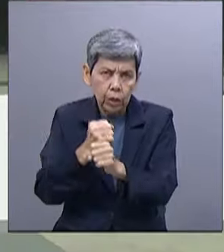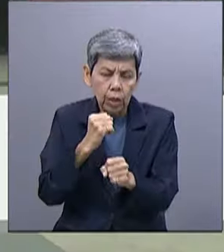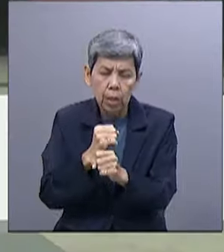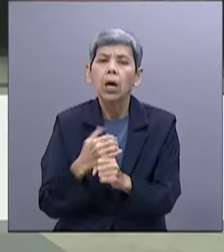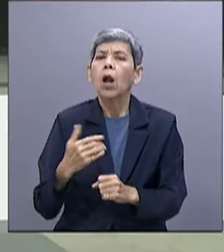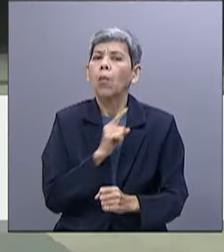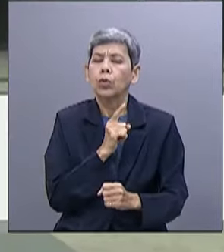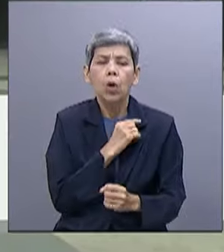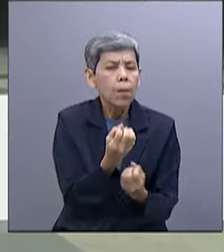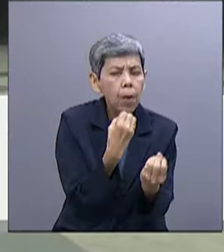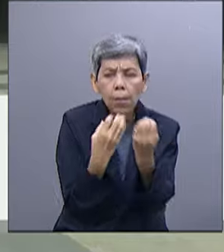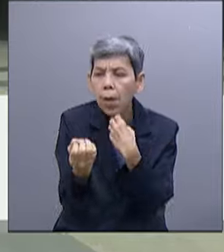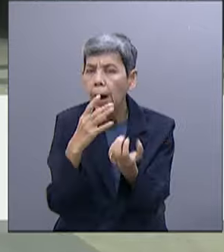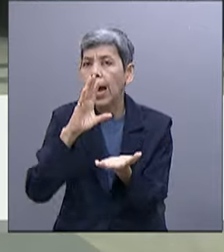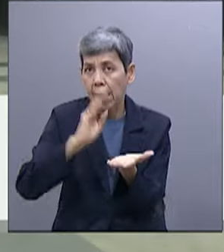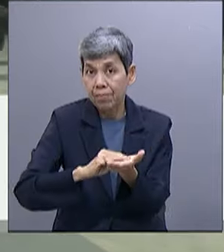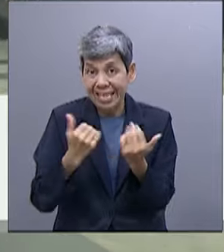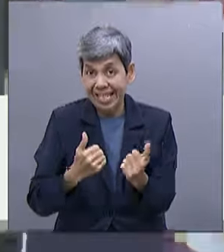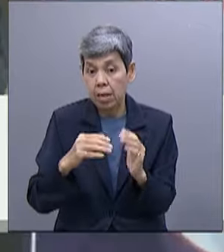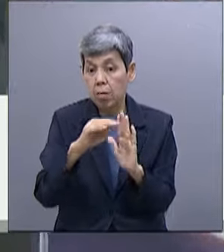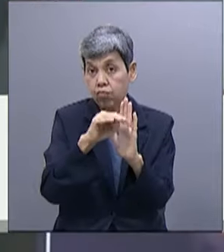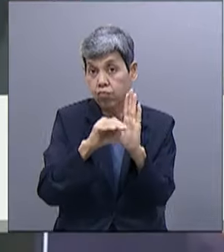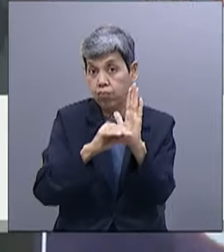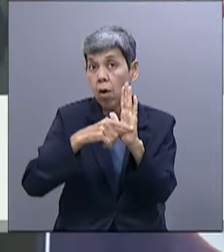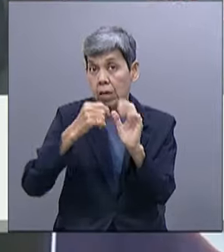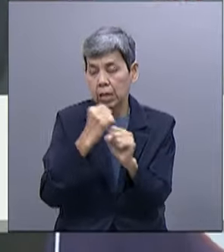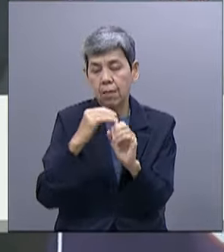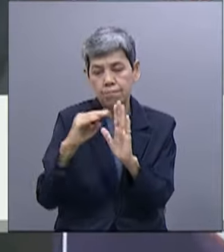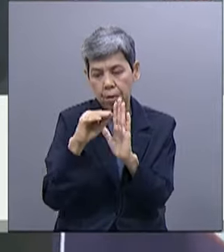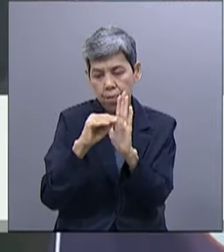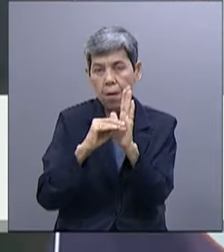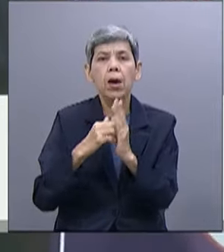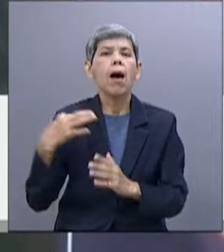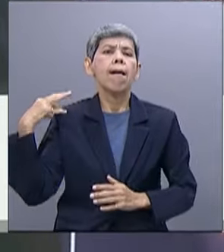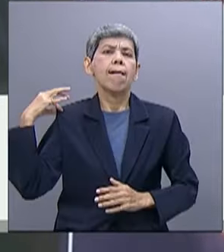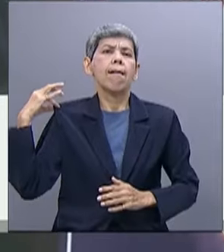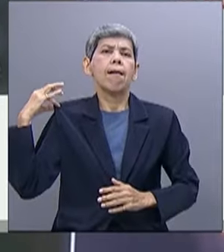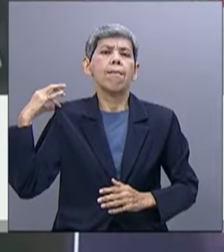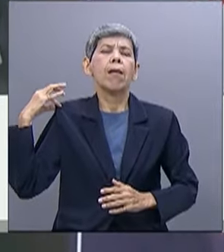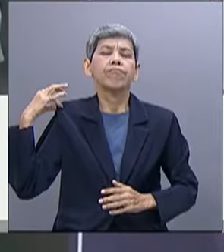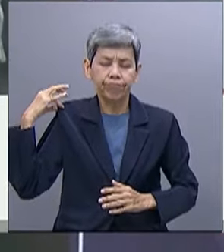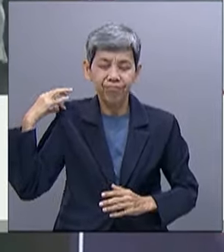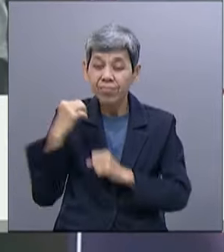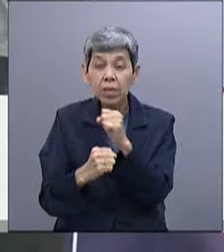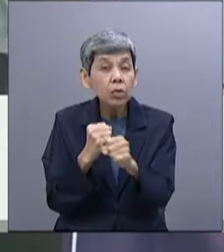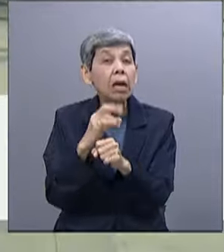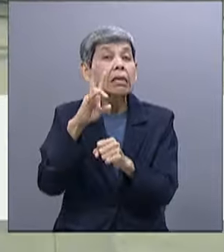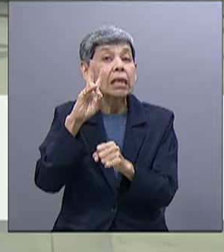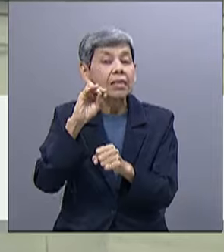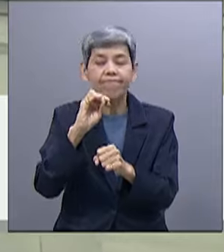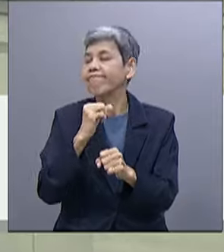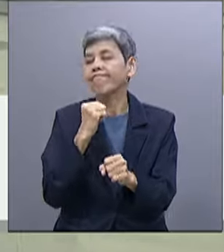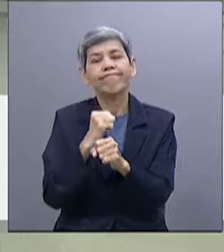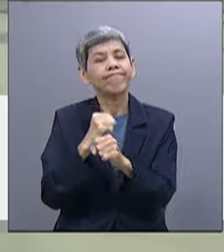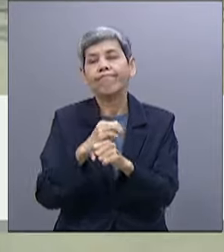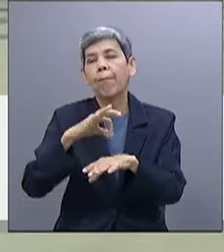เห็นแต่เบื้องต้นร่างฉบับใหม่นี้เขาจะมีการกำหนดให้อสม.พ้นสภาพเมื่ออายุครบ70